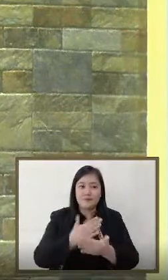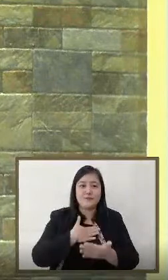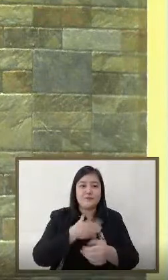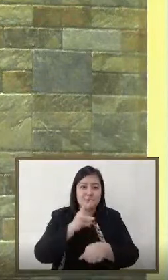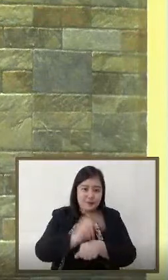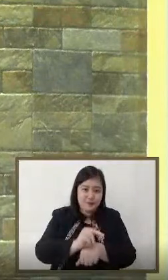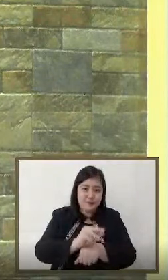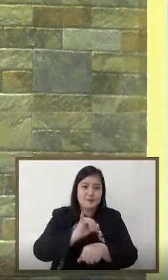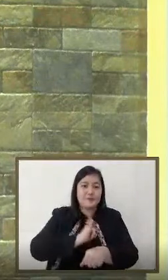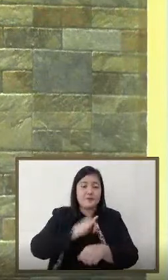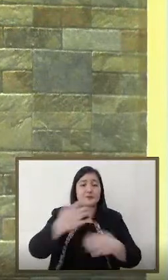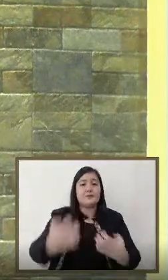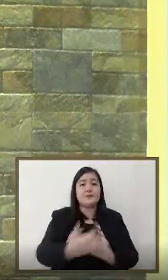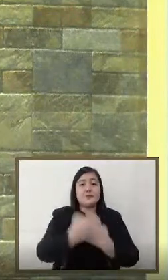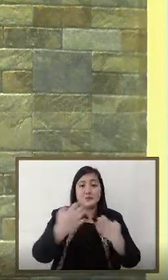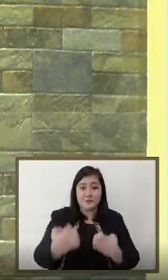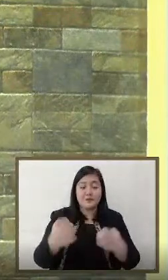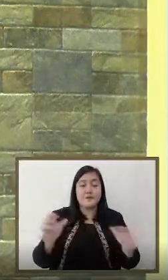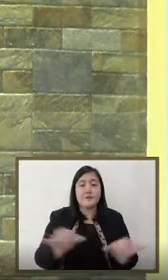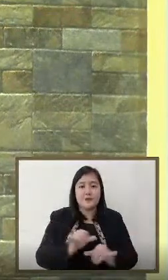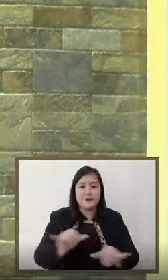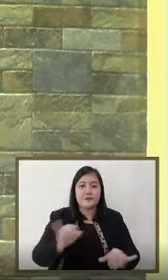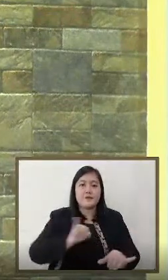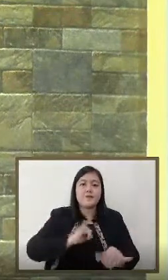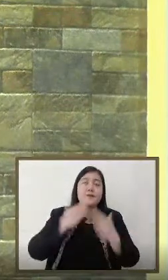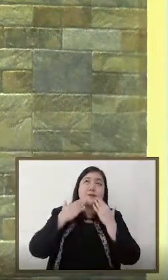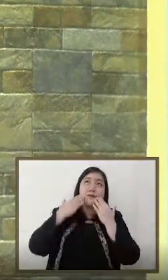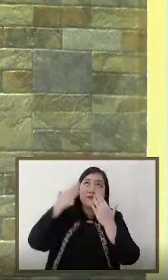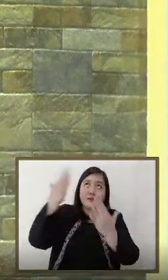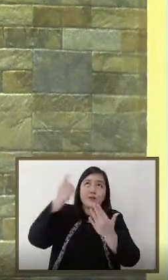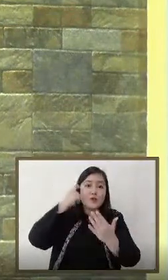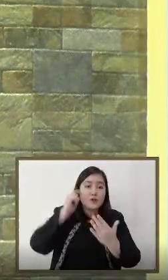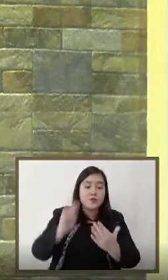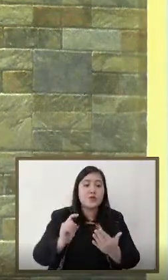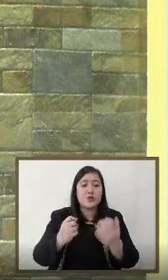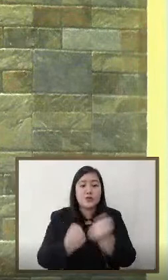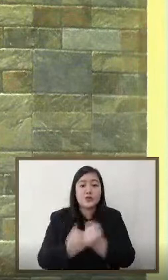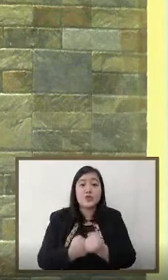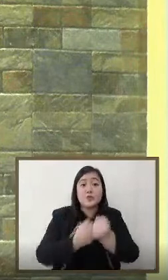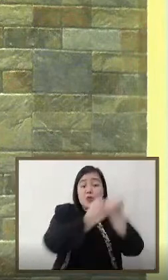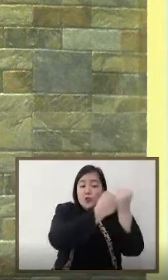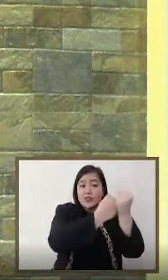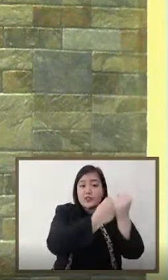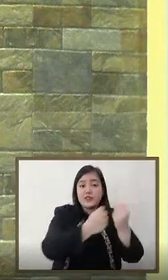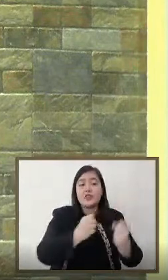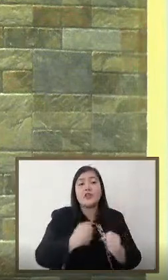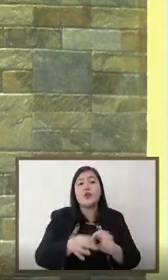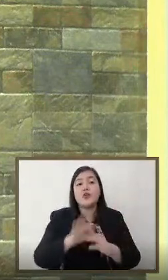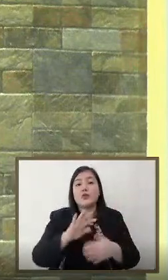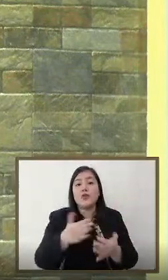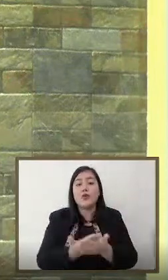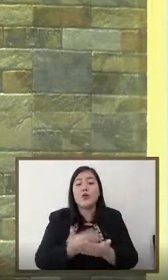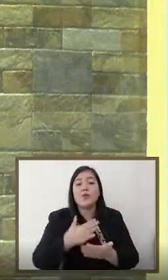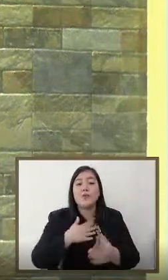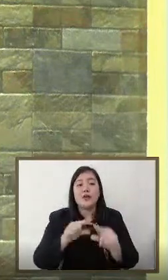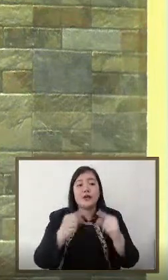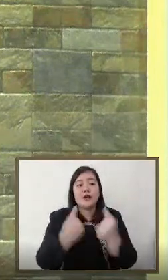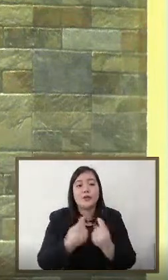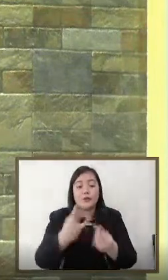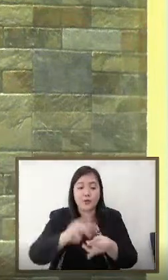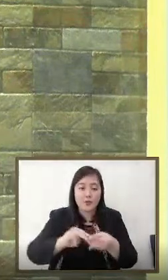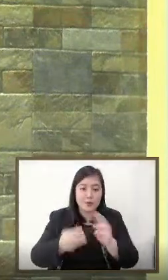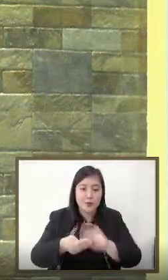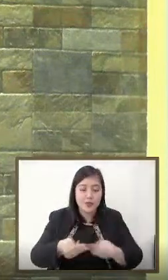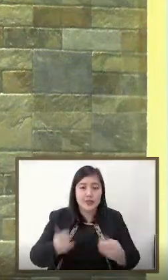at nagpapasalamat din ako sa mga support ng mga kagrupo namin sa South Central, lalo na yung mga teachers